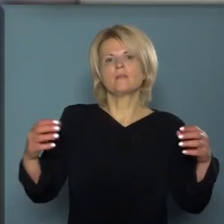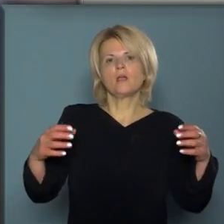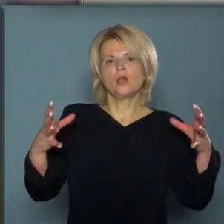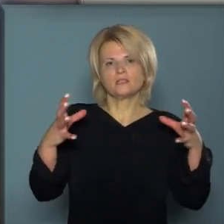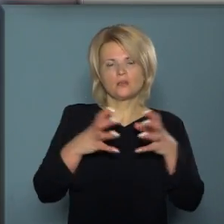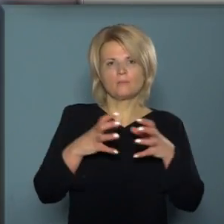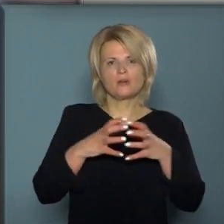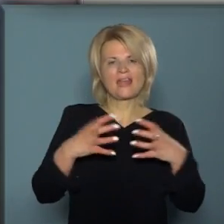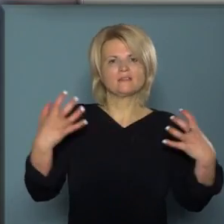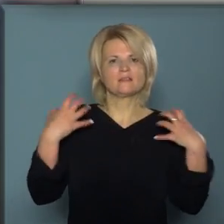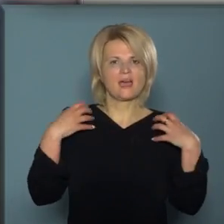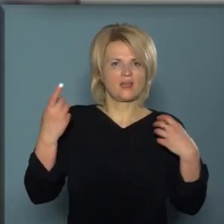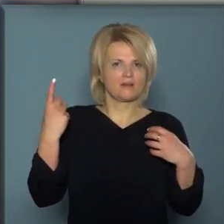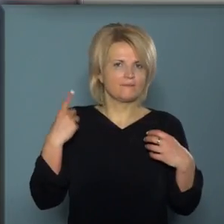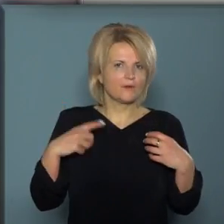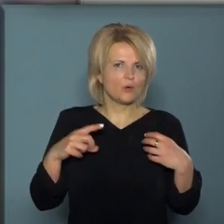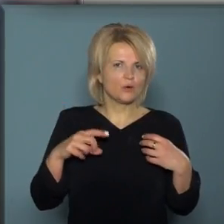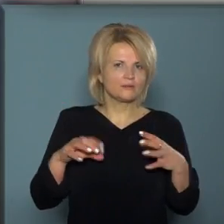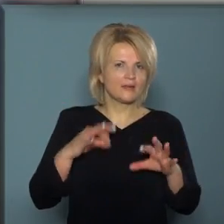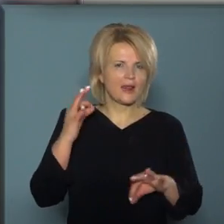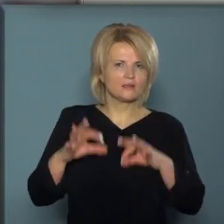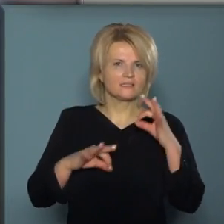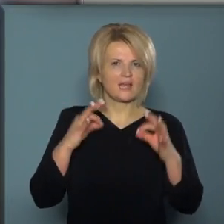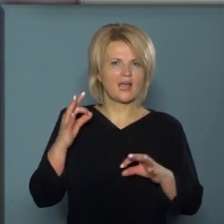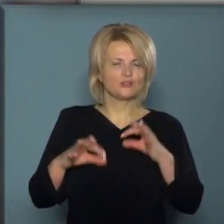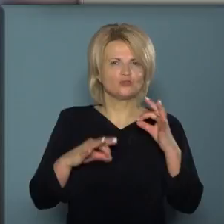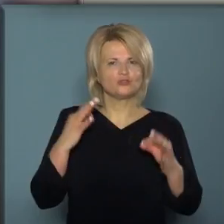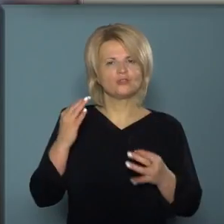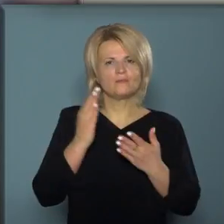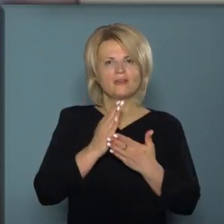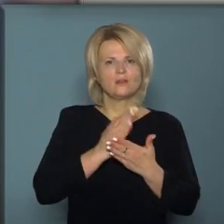volt a választások körül gerjedt feladatokkal,